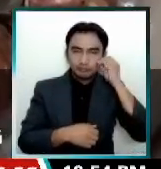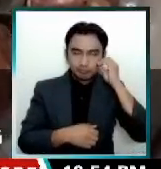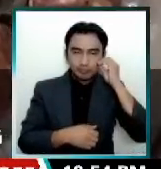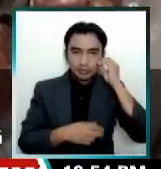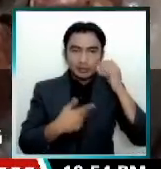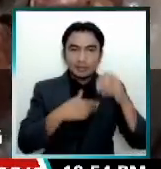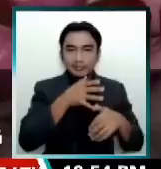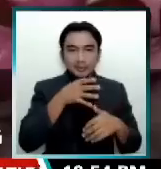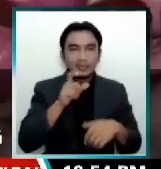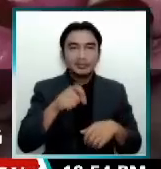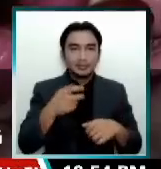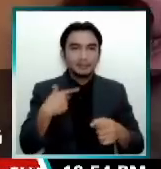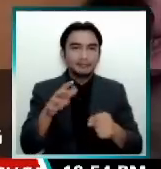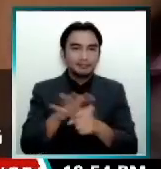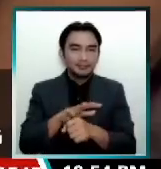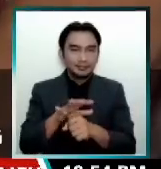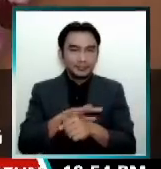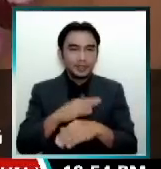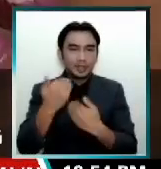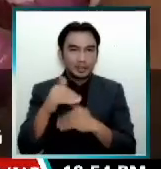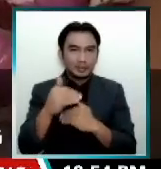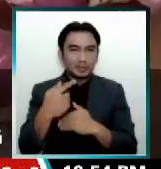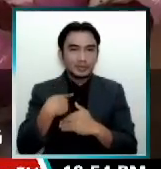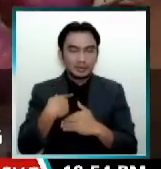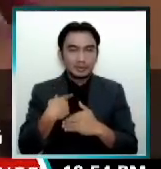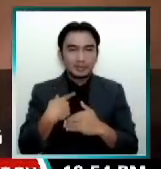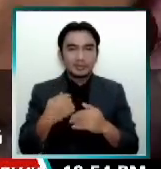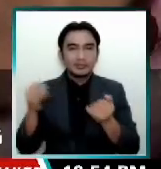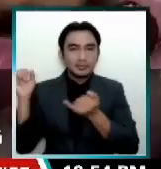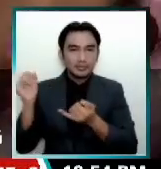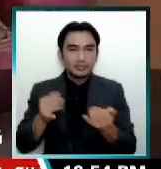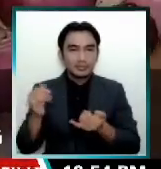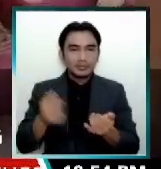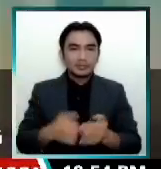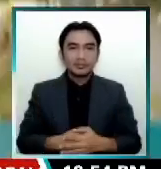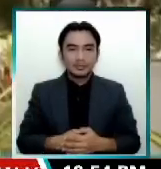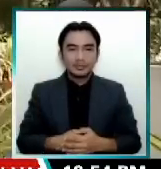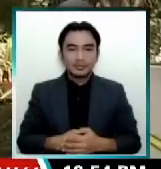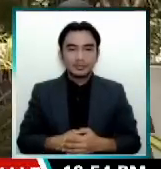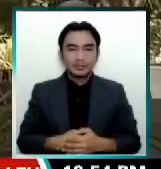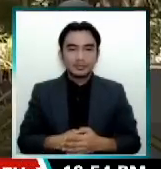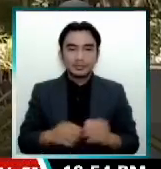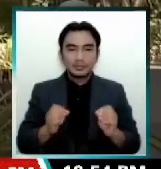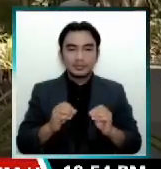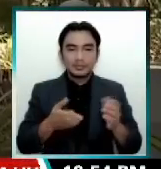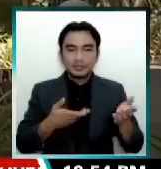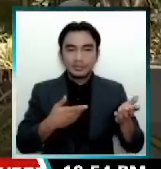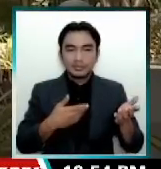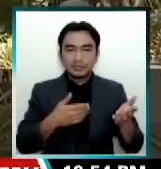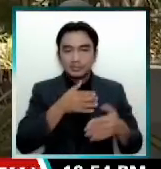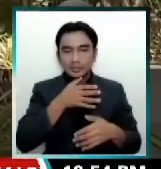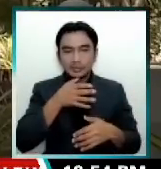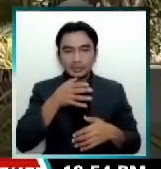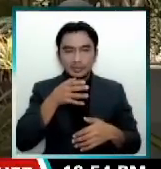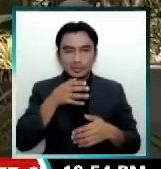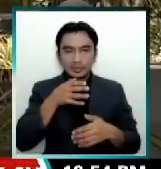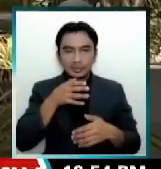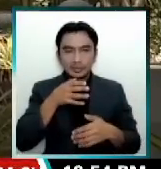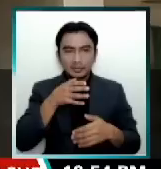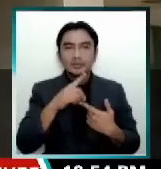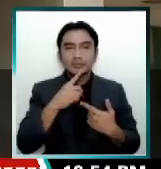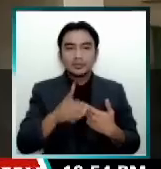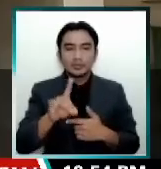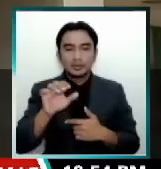ang aangkatin. Oktubre para walang supply ng sibuyas mula sa mga magsasaka. Sagot naman ng DA, nag-iingat sila sa